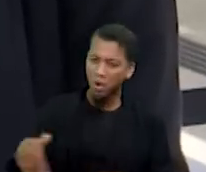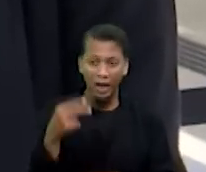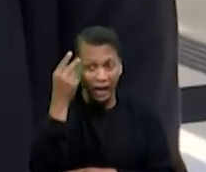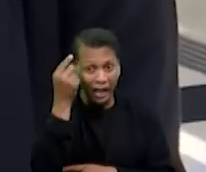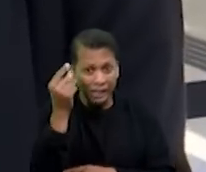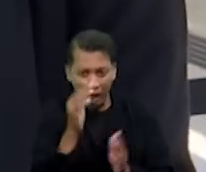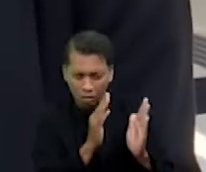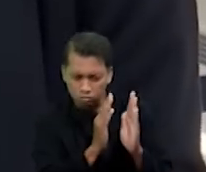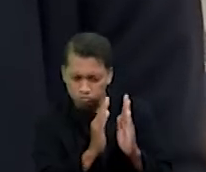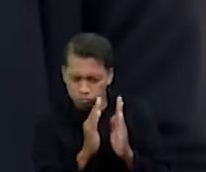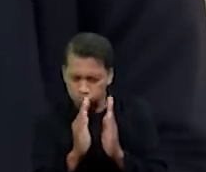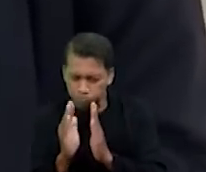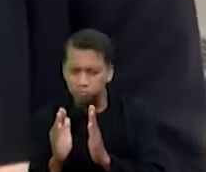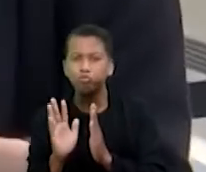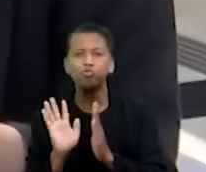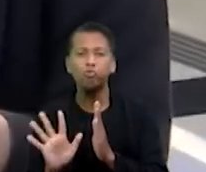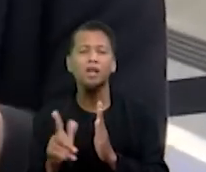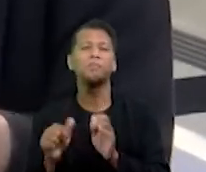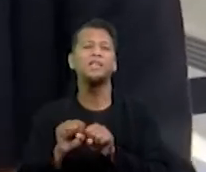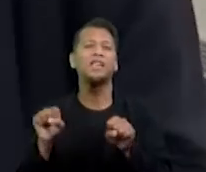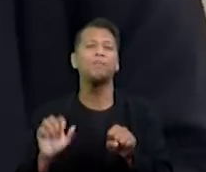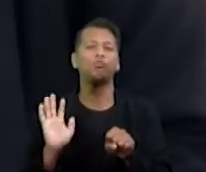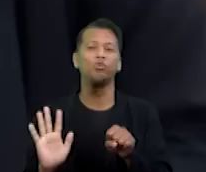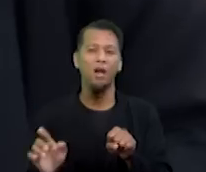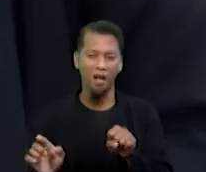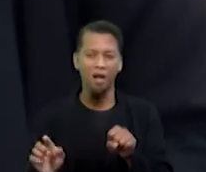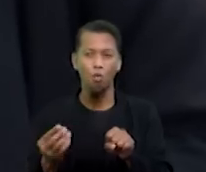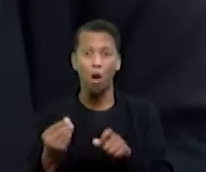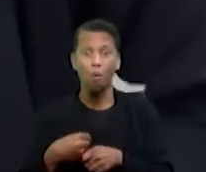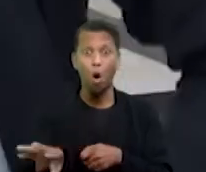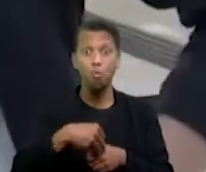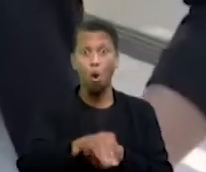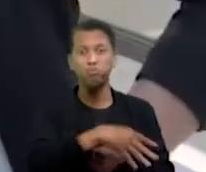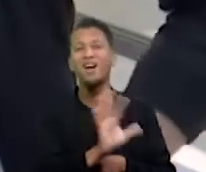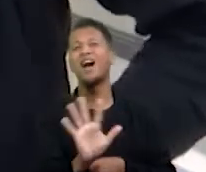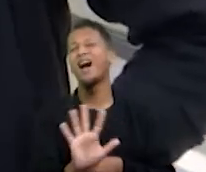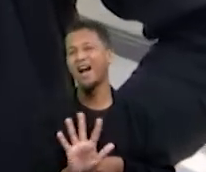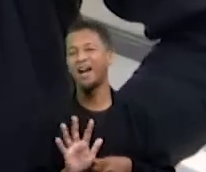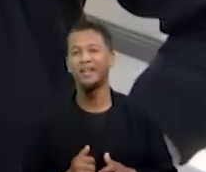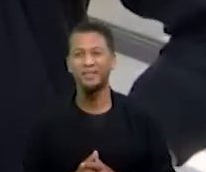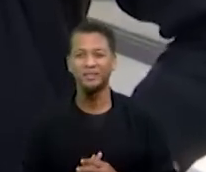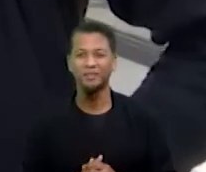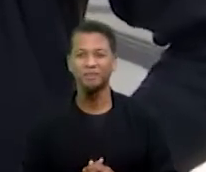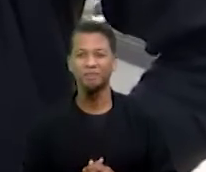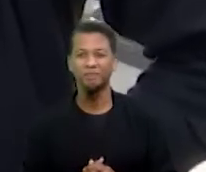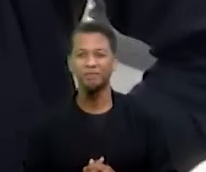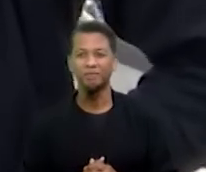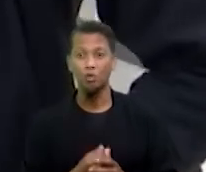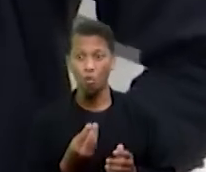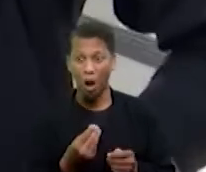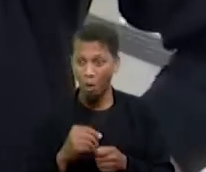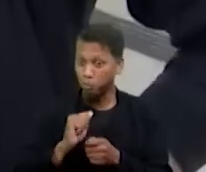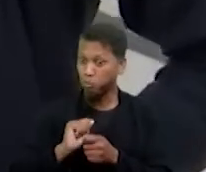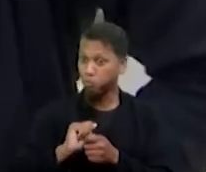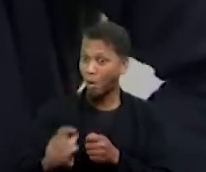rapi, dengan sistem. Tidak hura-hura. Di ujung. Jadi kalau ditanya apa persiapan tadi